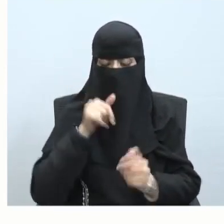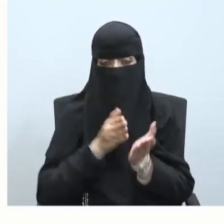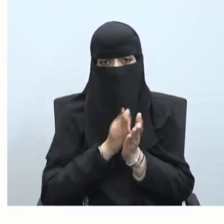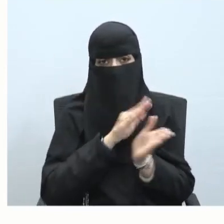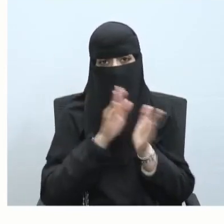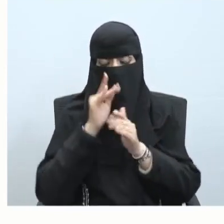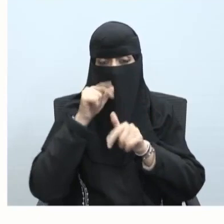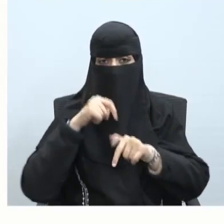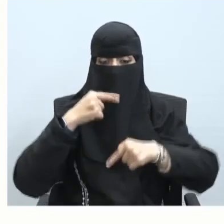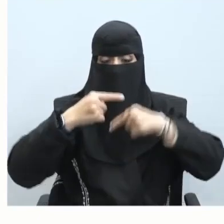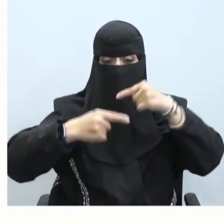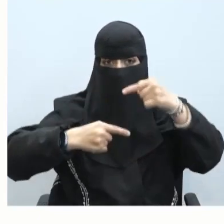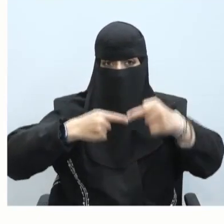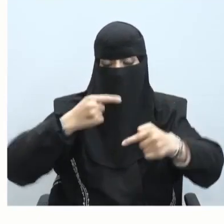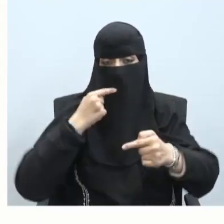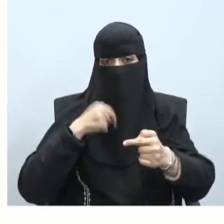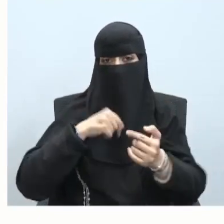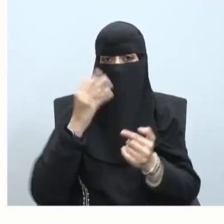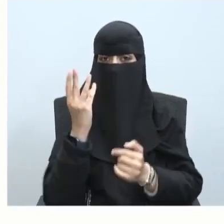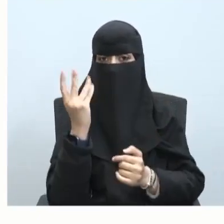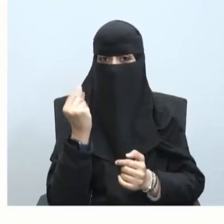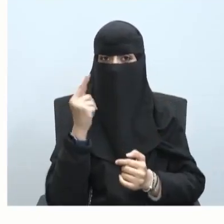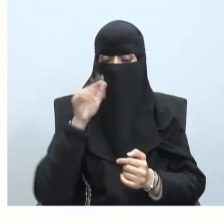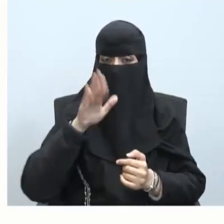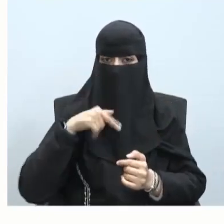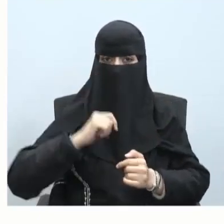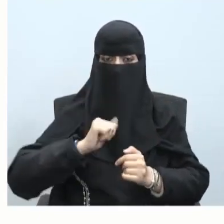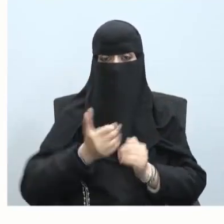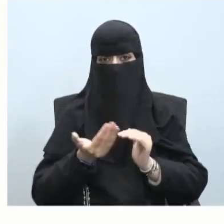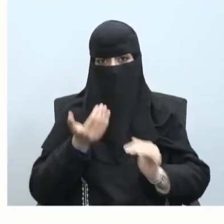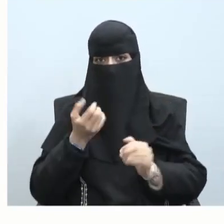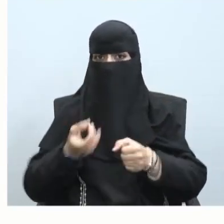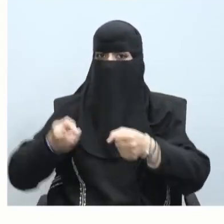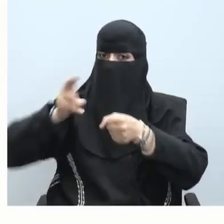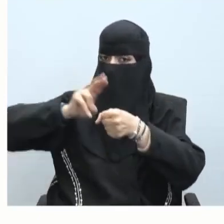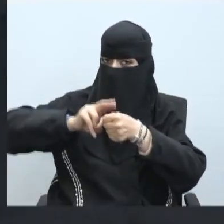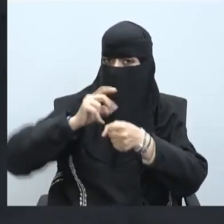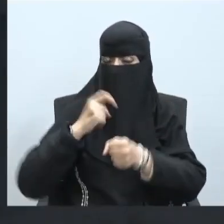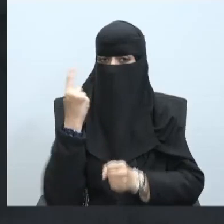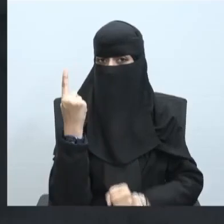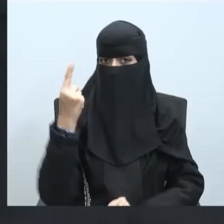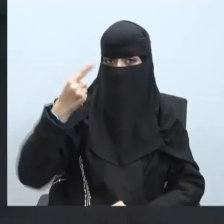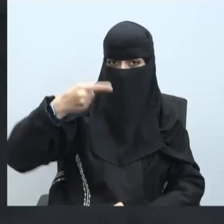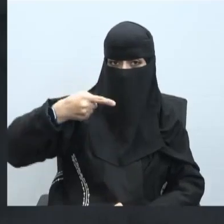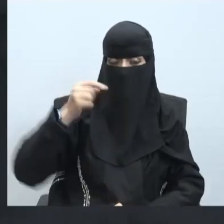ابنائي بناتي اكملنا الاعداد الان نعود ونعدها مع بعض عشره